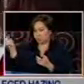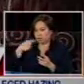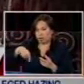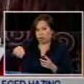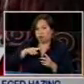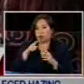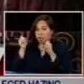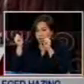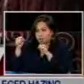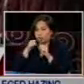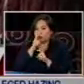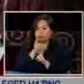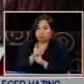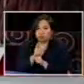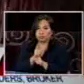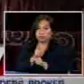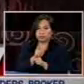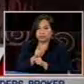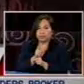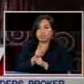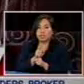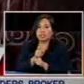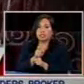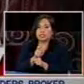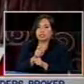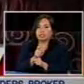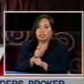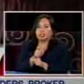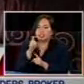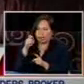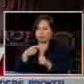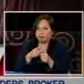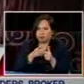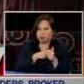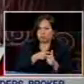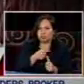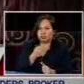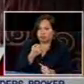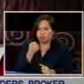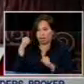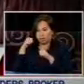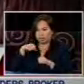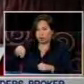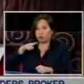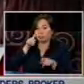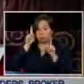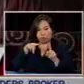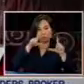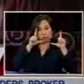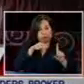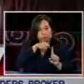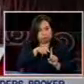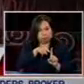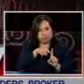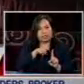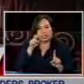isa sa mga prinsipyo na hindi natin dapat bitiwan, yung presumption of innocence? Pumayag naman sila. Totoo raw. Kayo